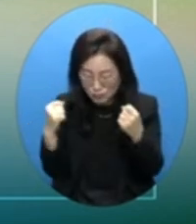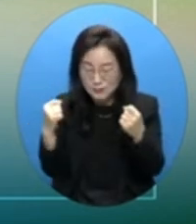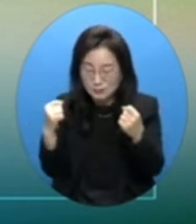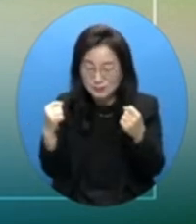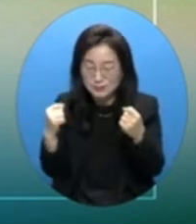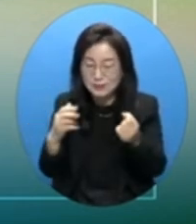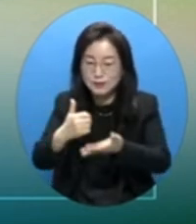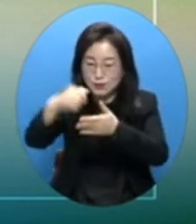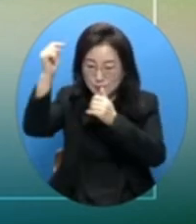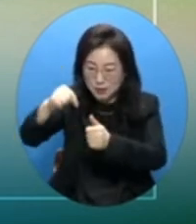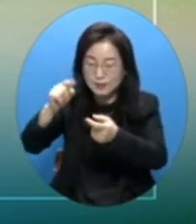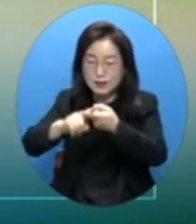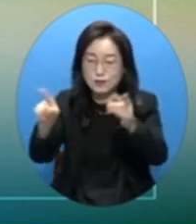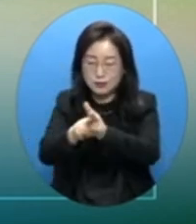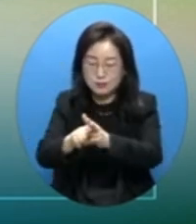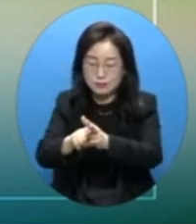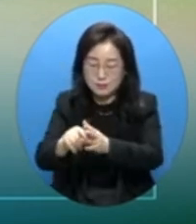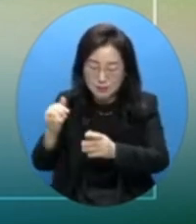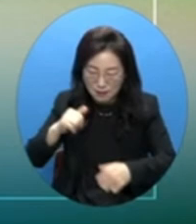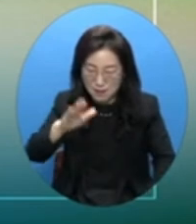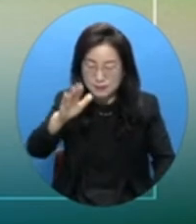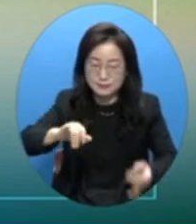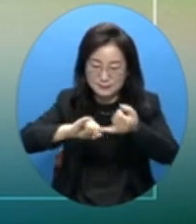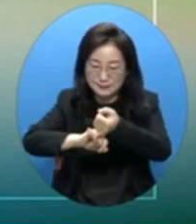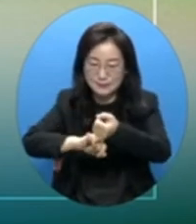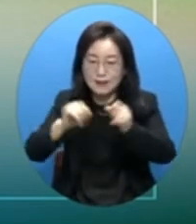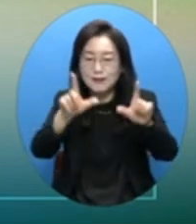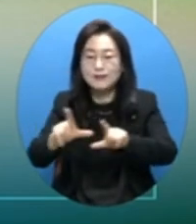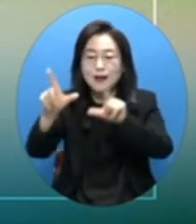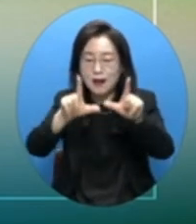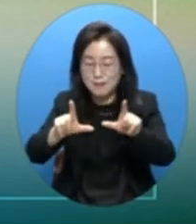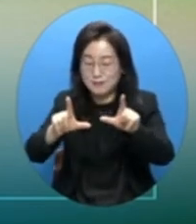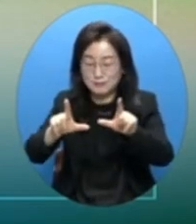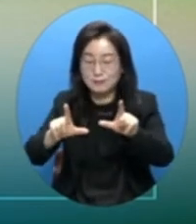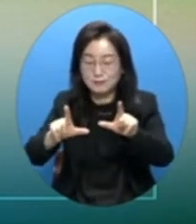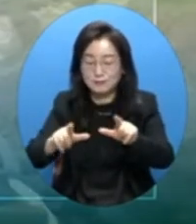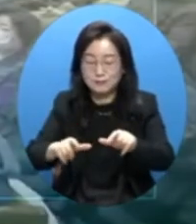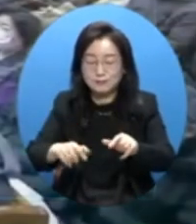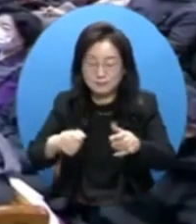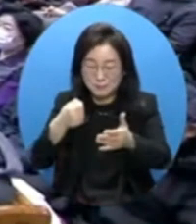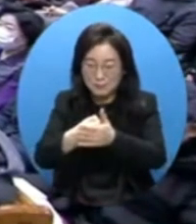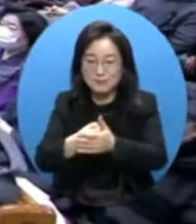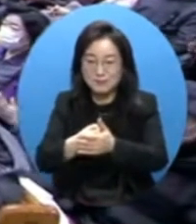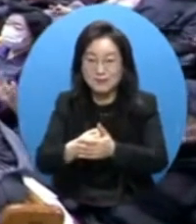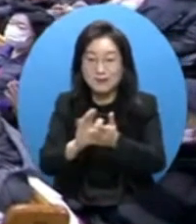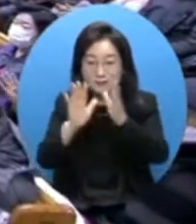주님 말씀하셨기에 믿음으로 가겠습니다 이것이 제 삶에 전부입니다 할렐루야